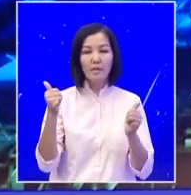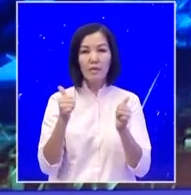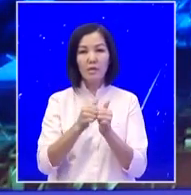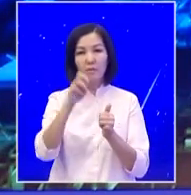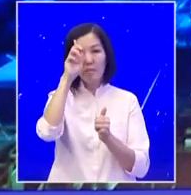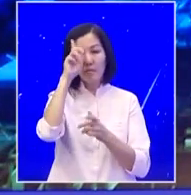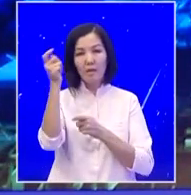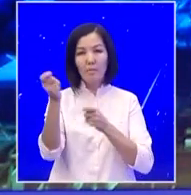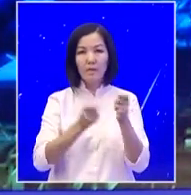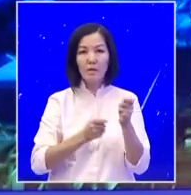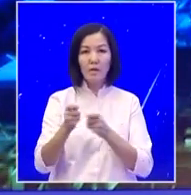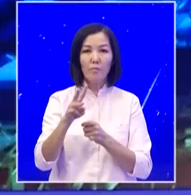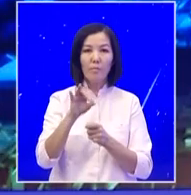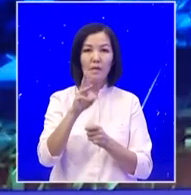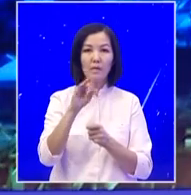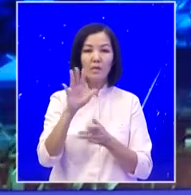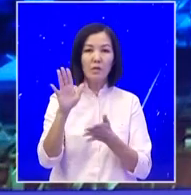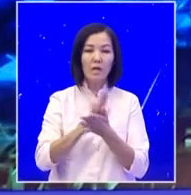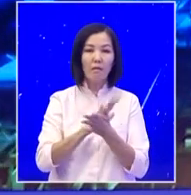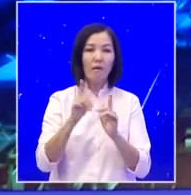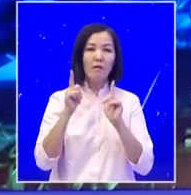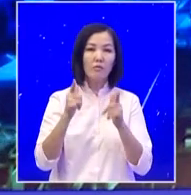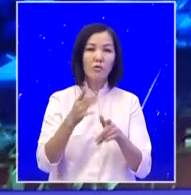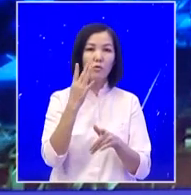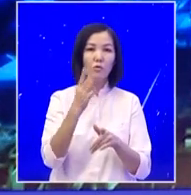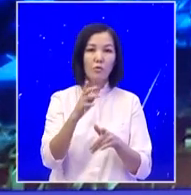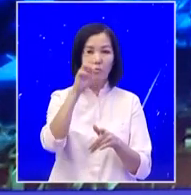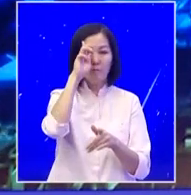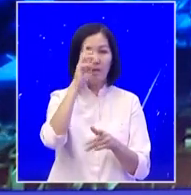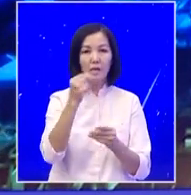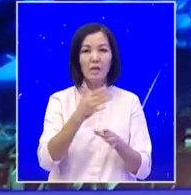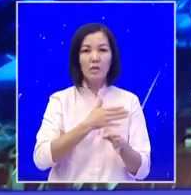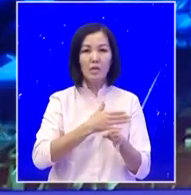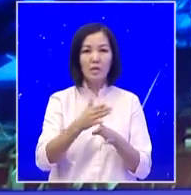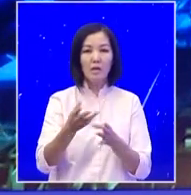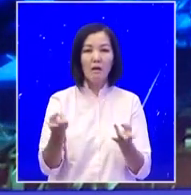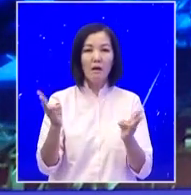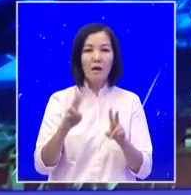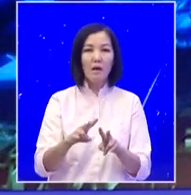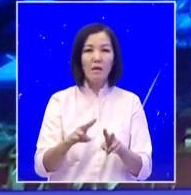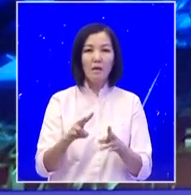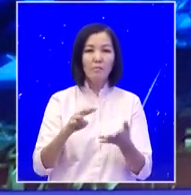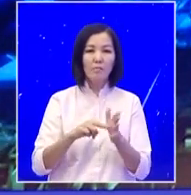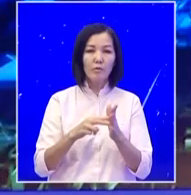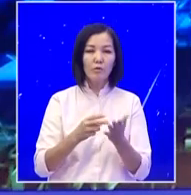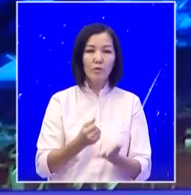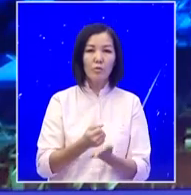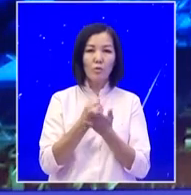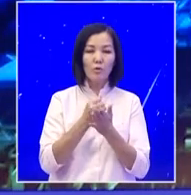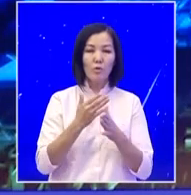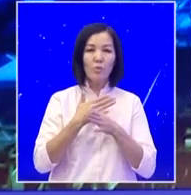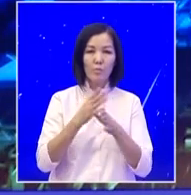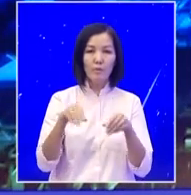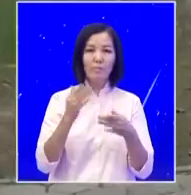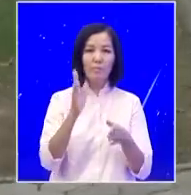басқару академиясының магистратурасына грантқа түсті. Оның төртеуін мемлекет қаржыландырса, қалғанына жергілікті бюджет қолдау көрсетіп отыр.